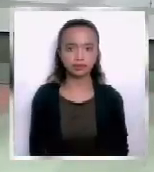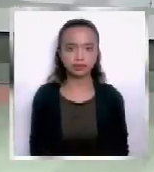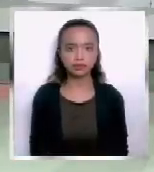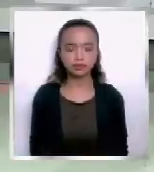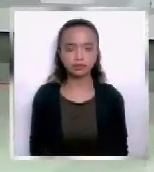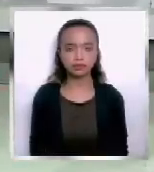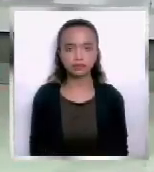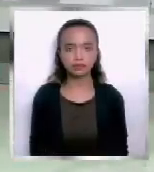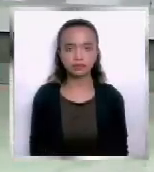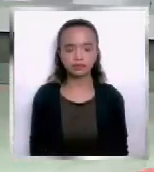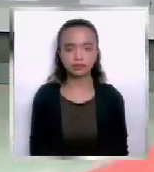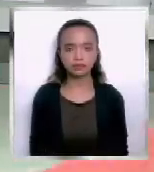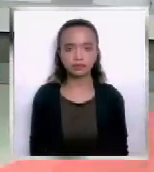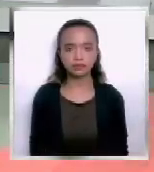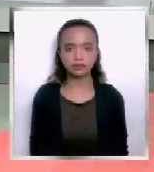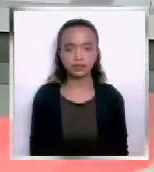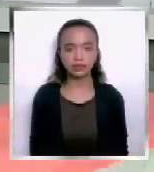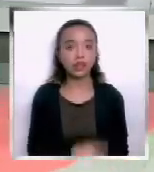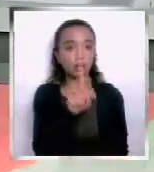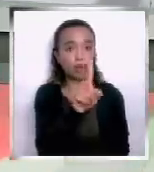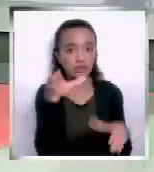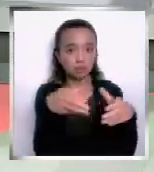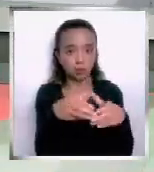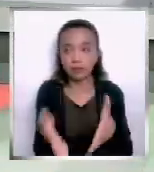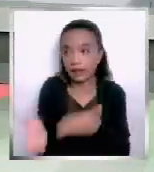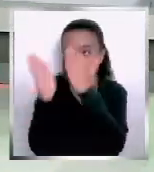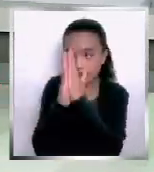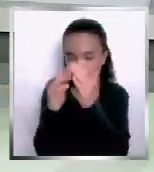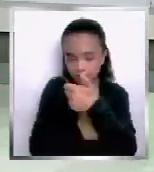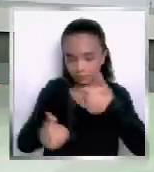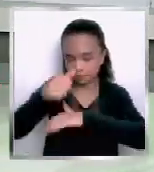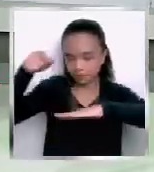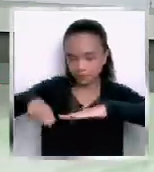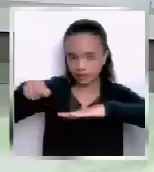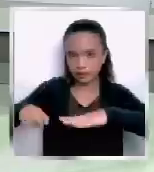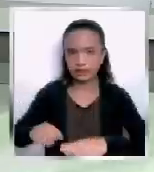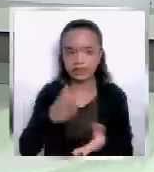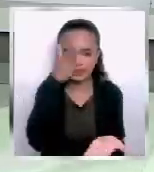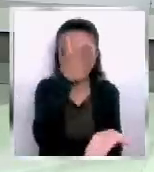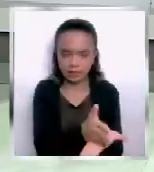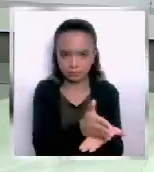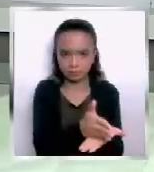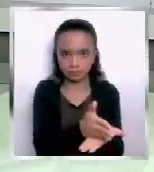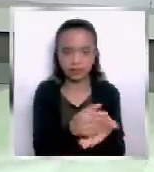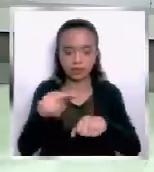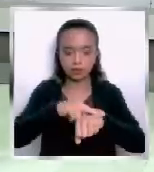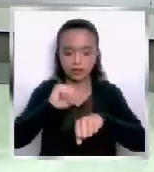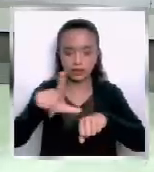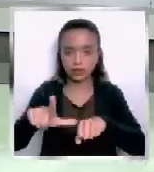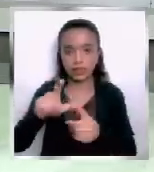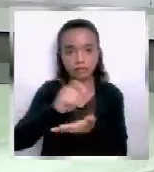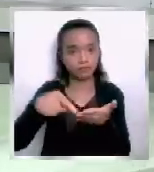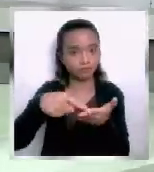Hiniling ng isang grupo sa Korte Suprema na pigilin ang National Board of Canvassers na bilangin ang mga boto